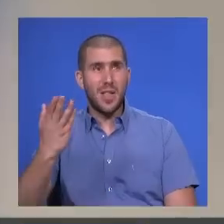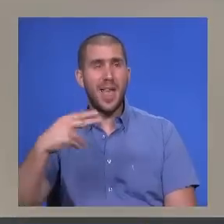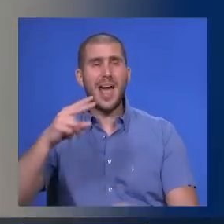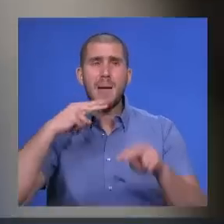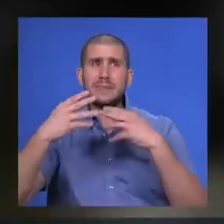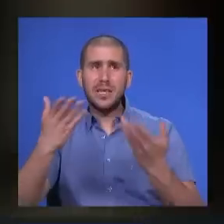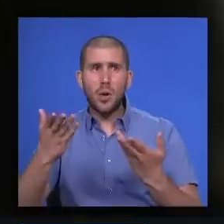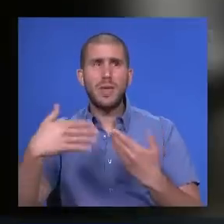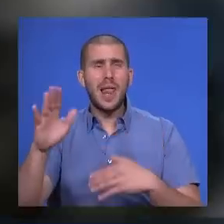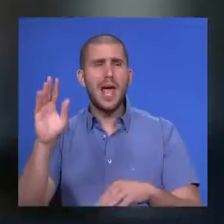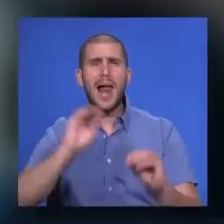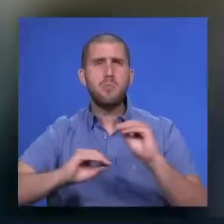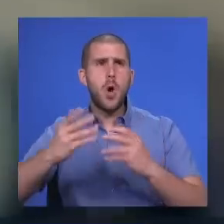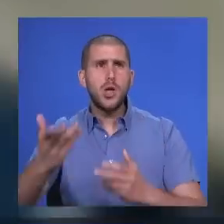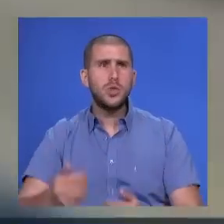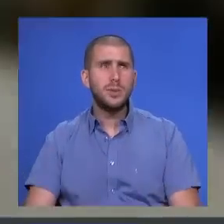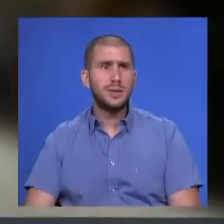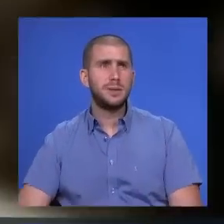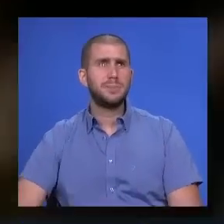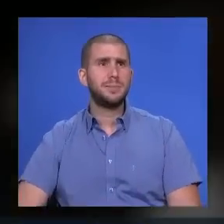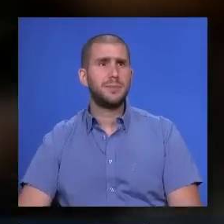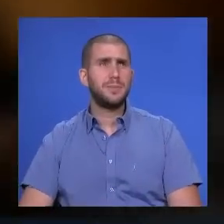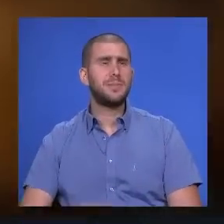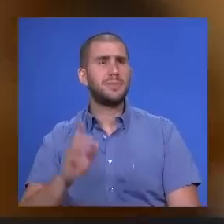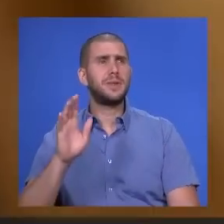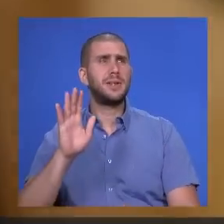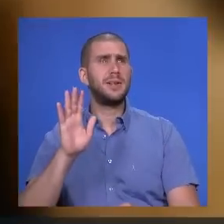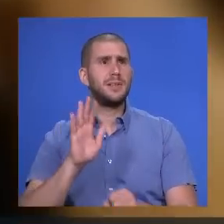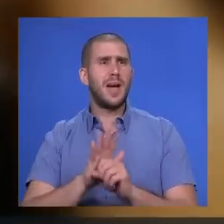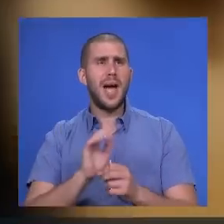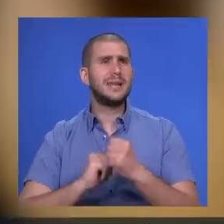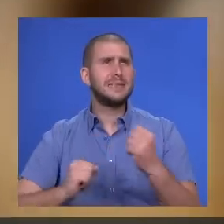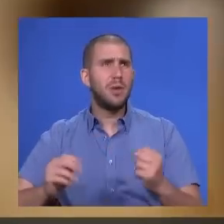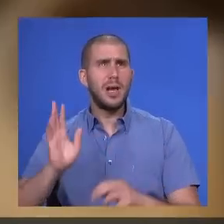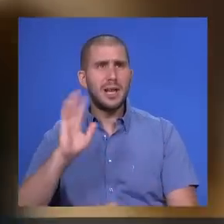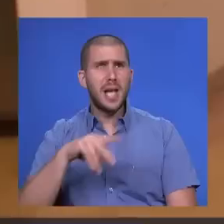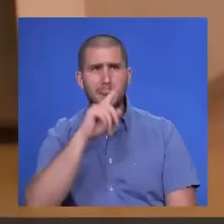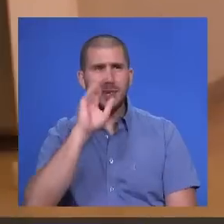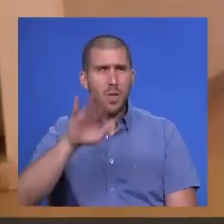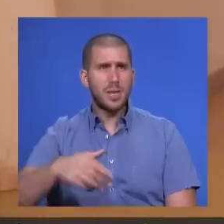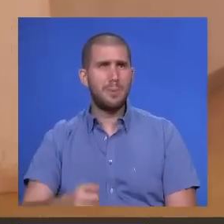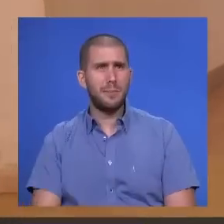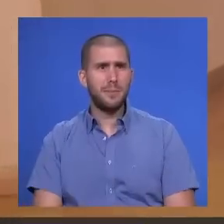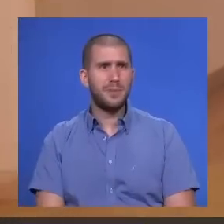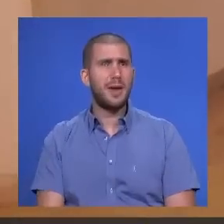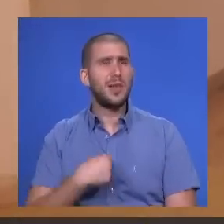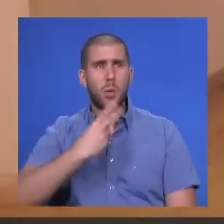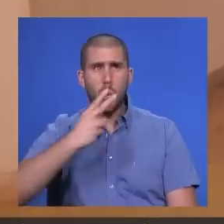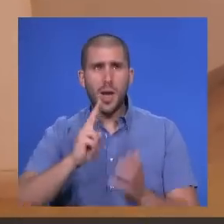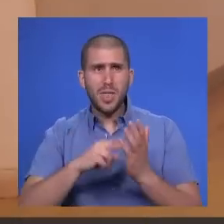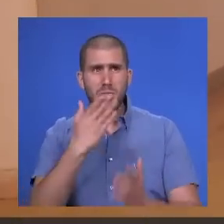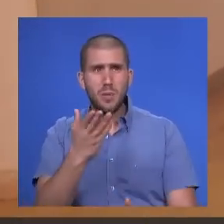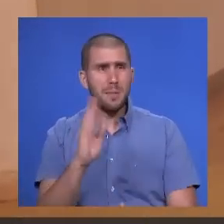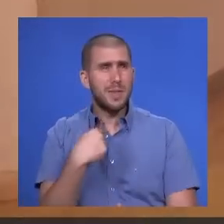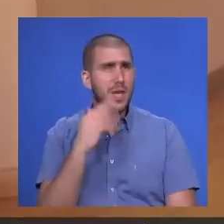תלך למסעדות, תלך למעדונים, תדחוק רק את השמאל, גם את הקטינות. תראה את התמונה הזאת, אם